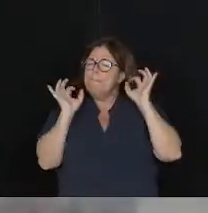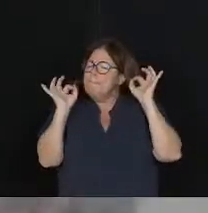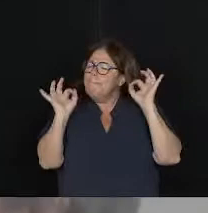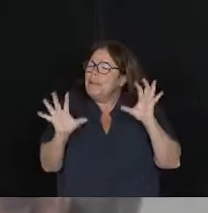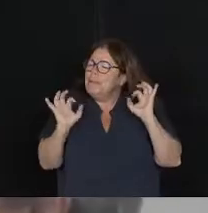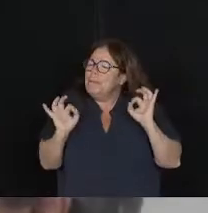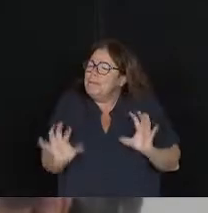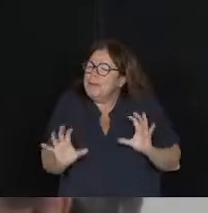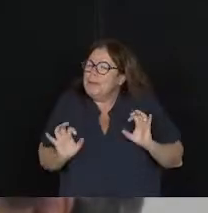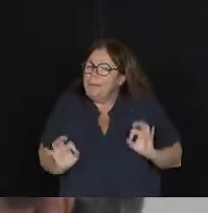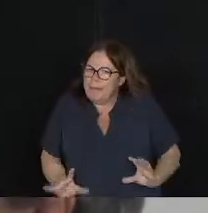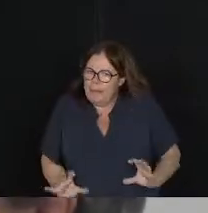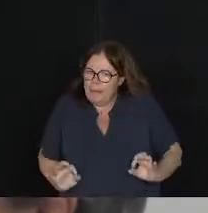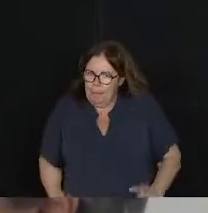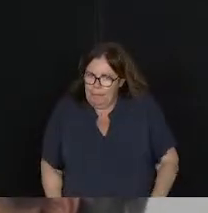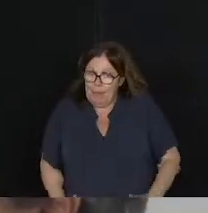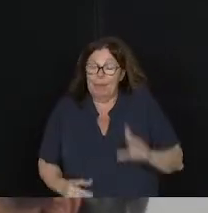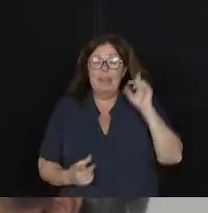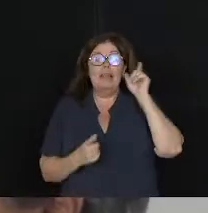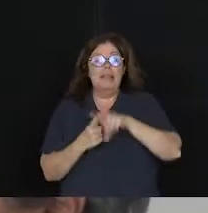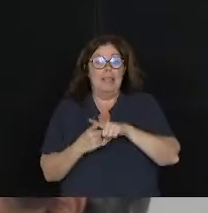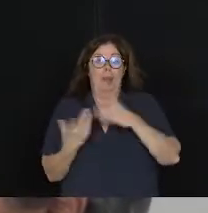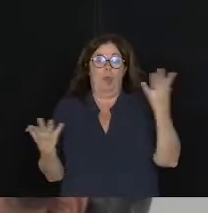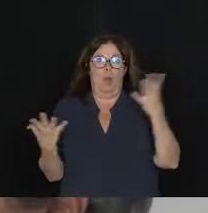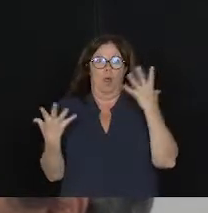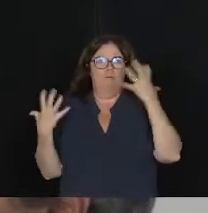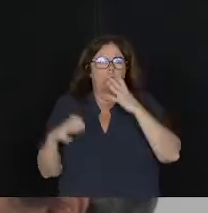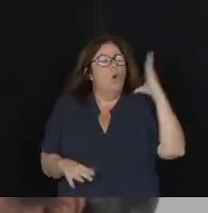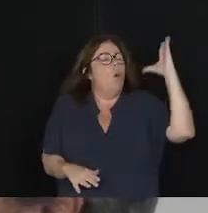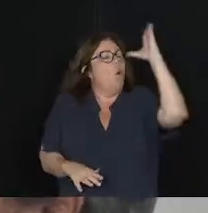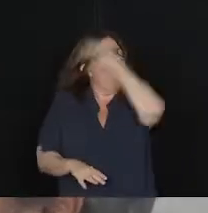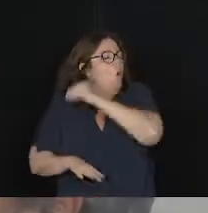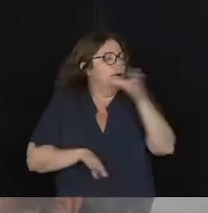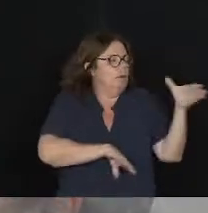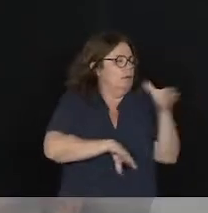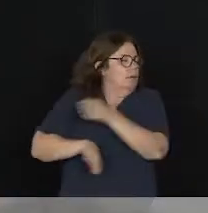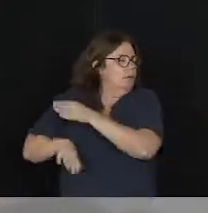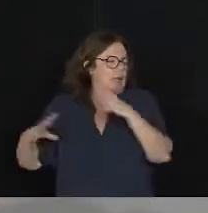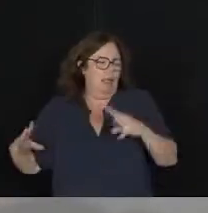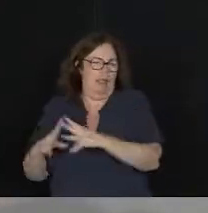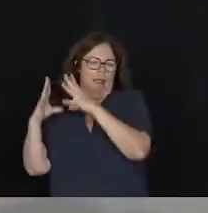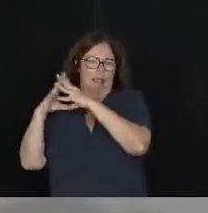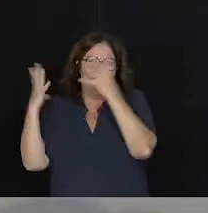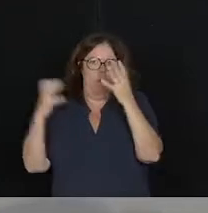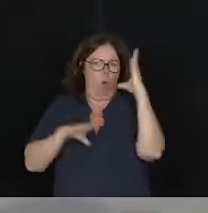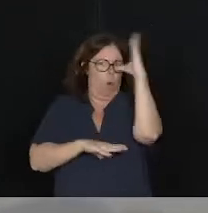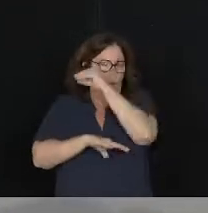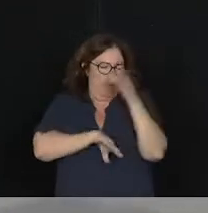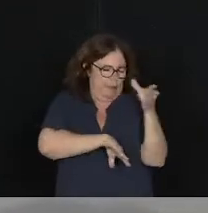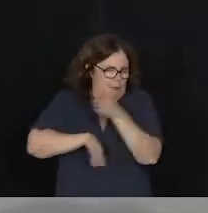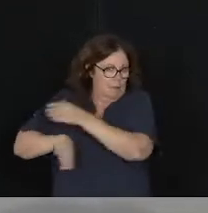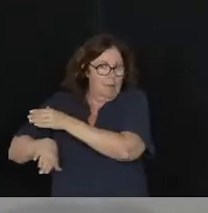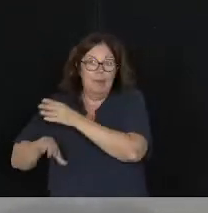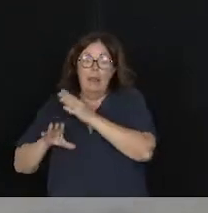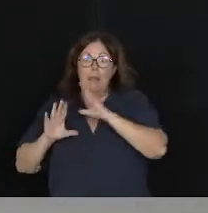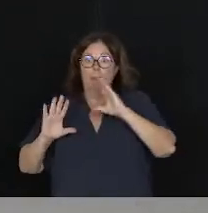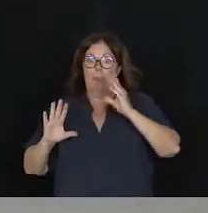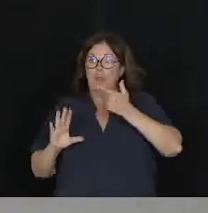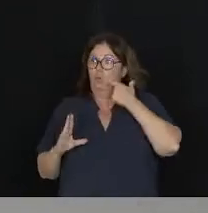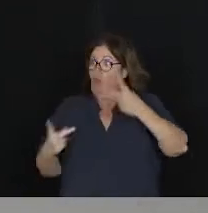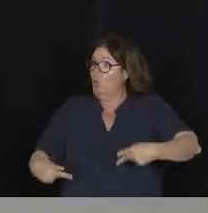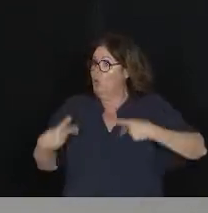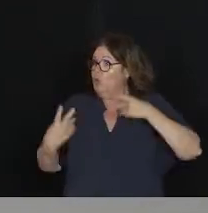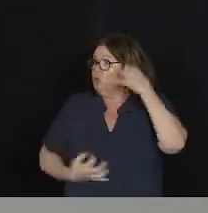principale, en fait, dans cette rhétorique de l'oubli, c'est bien celle d'une normalisation de la vie dans l'après-guerre sans aucune extravagance. Et